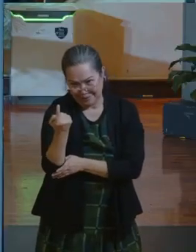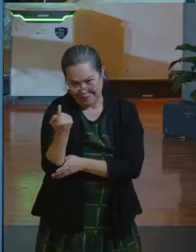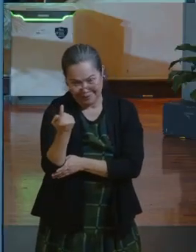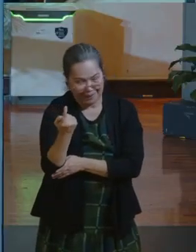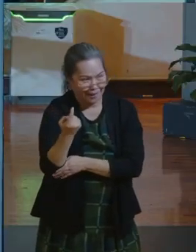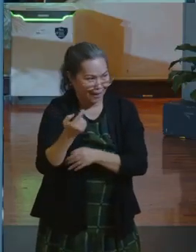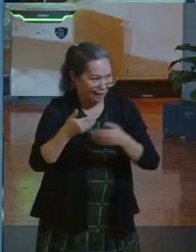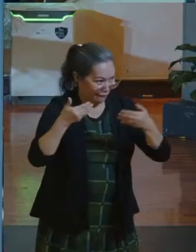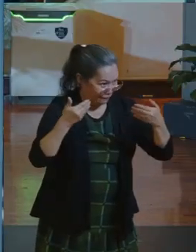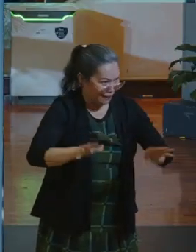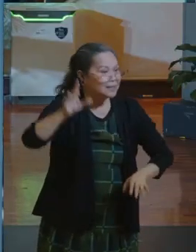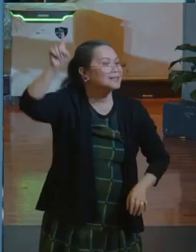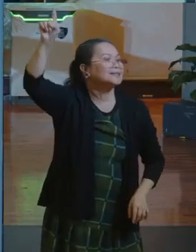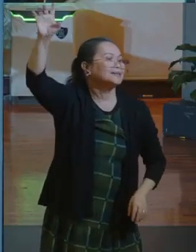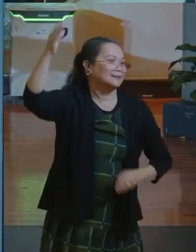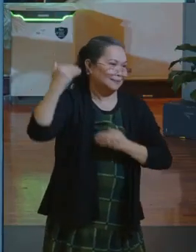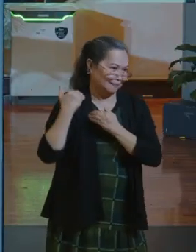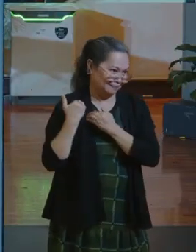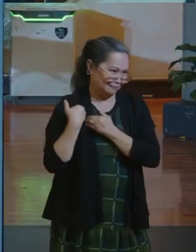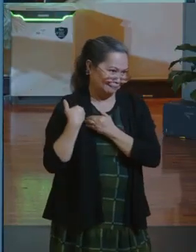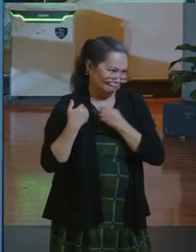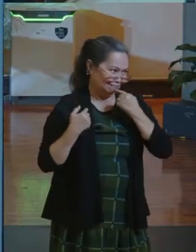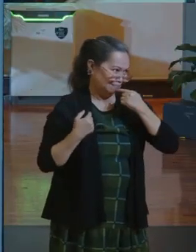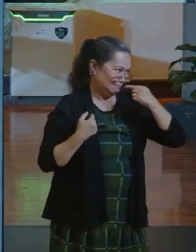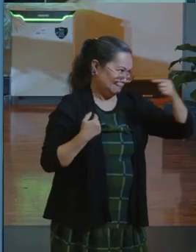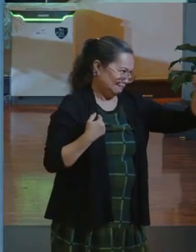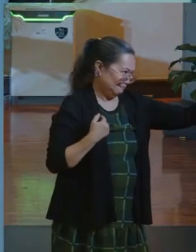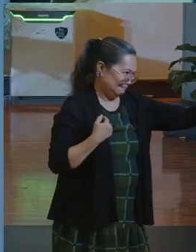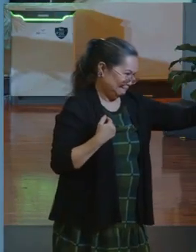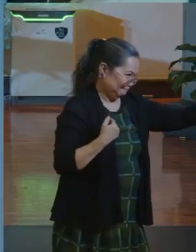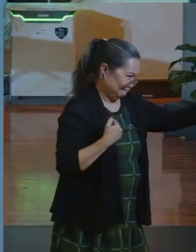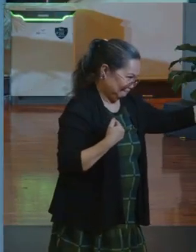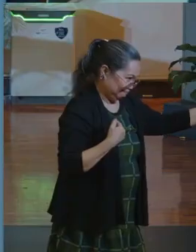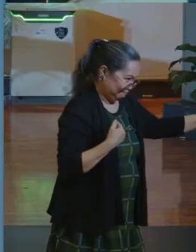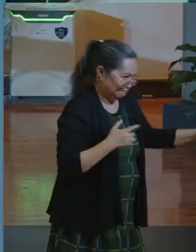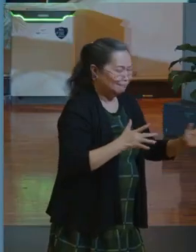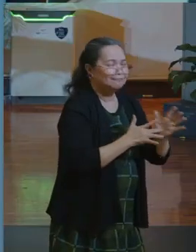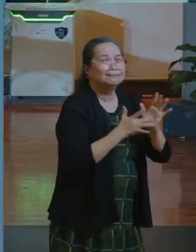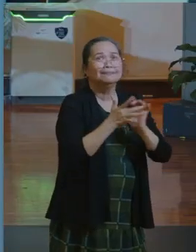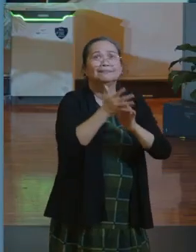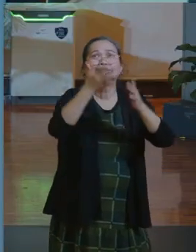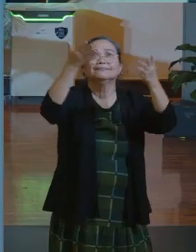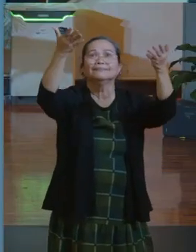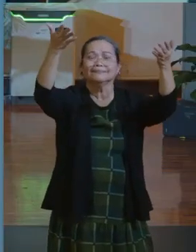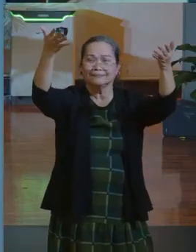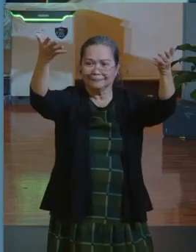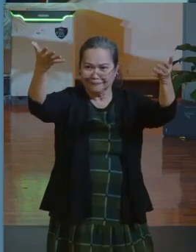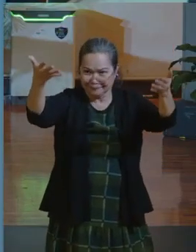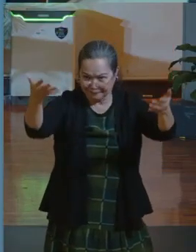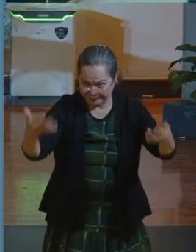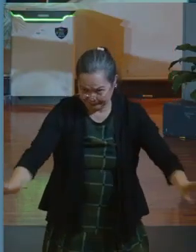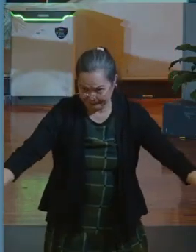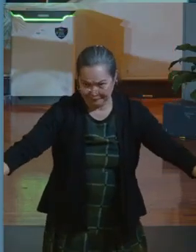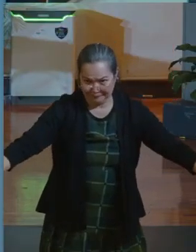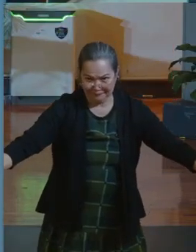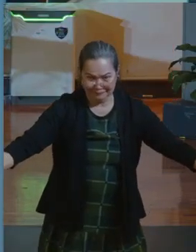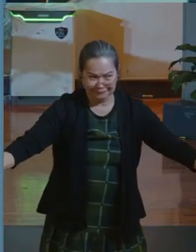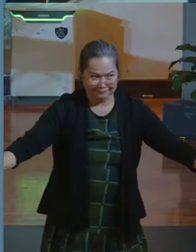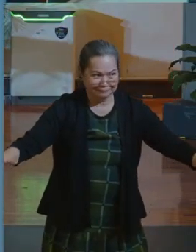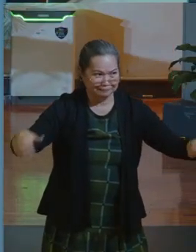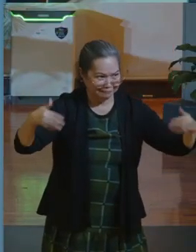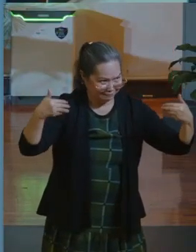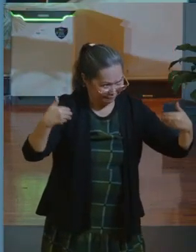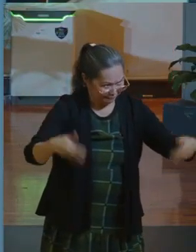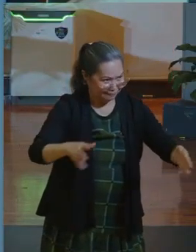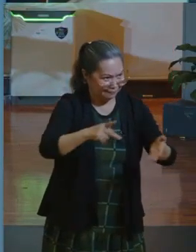mabuting balita tungkol sa natapos ng gawain ni Jesus sa krus. Tapos na. Kanya nang pinabayaran ng